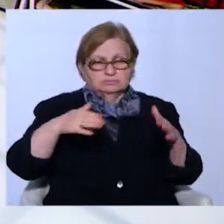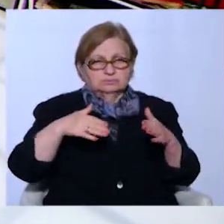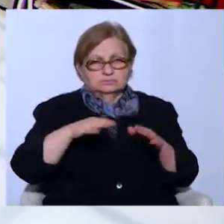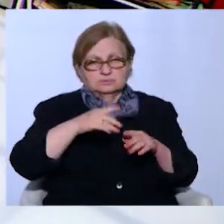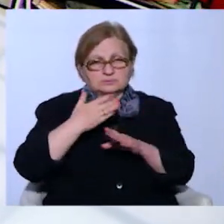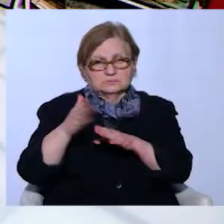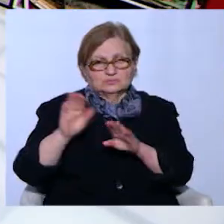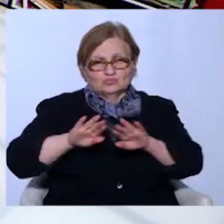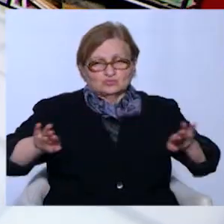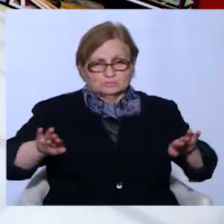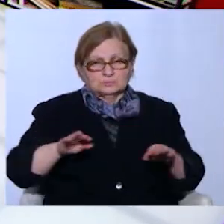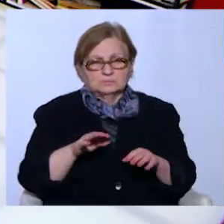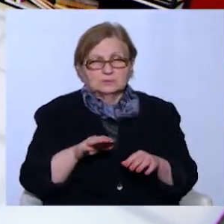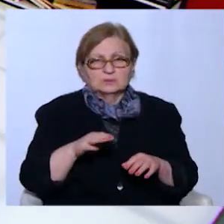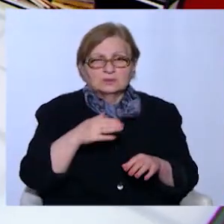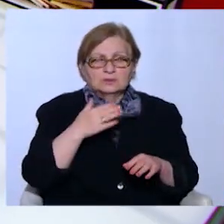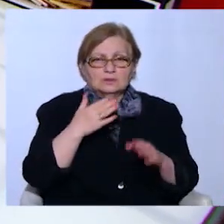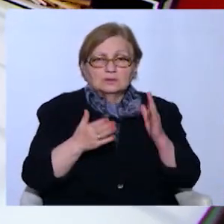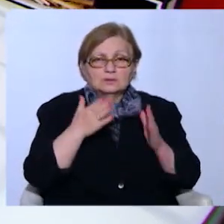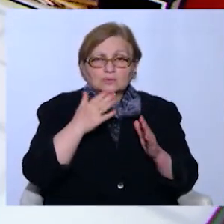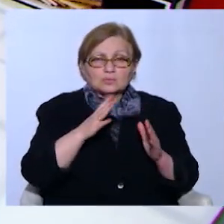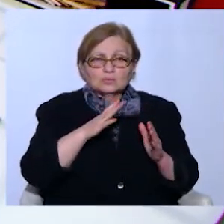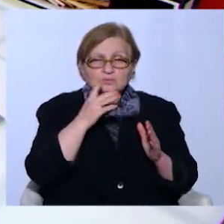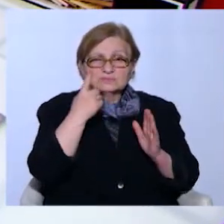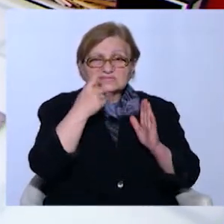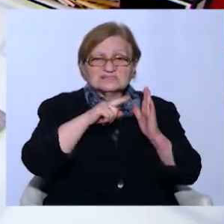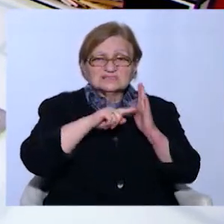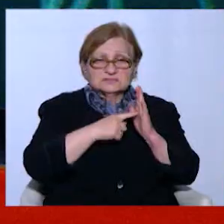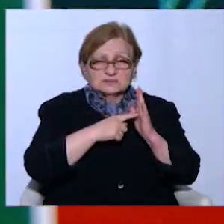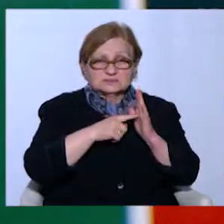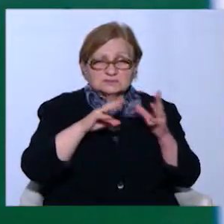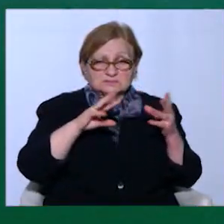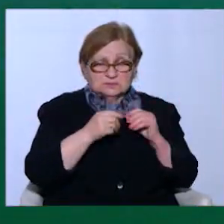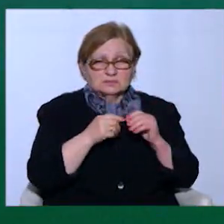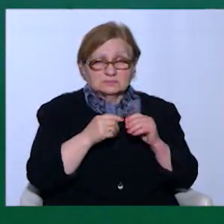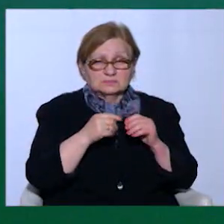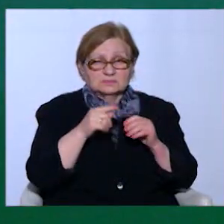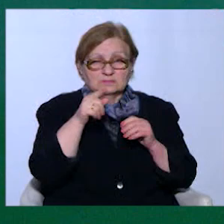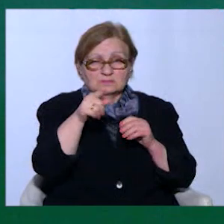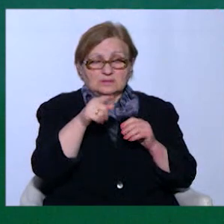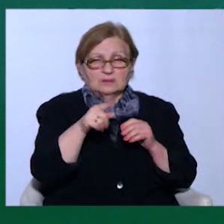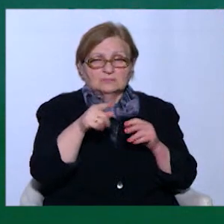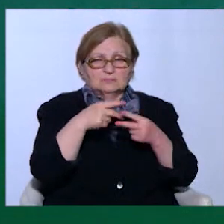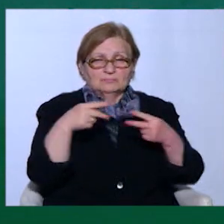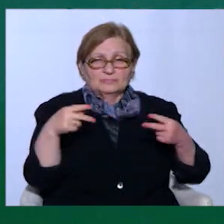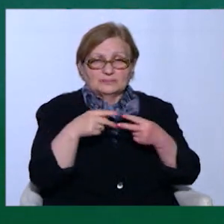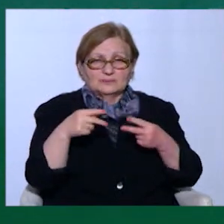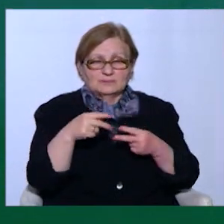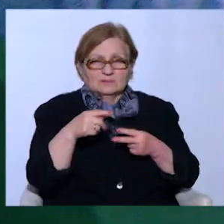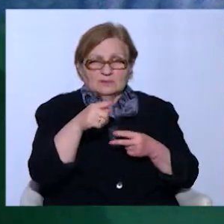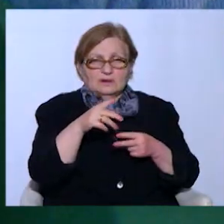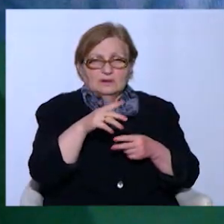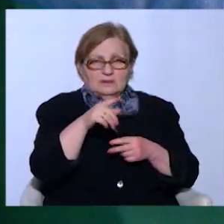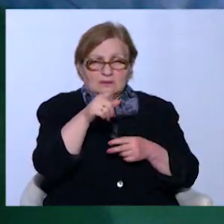მეორე შემთხვევა, ანუ რომ გქონდეთ ამათ ერთი საერთო წერტილი, შესაბამისად ამათი გატოლების, ამ